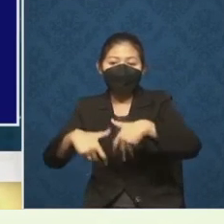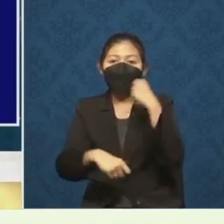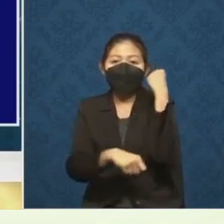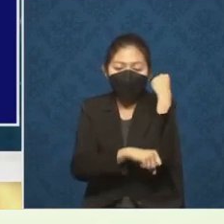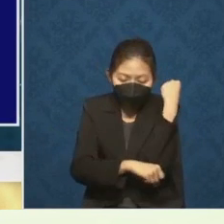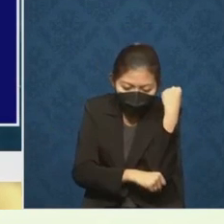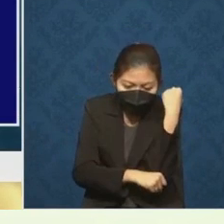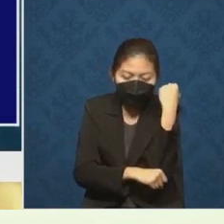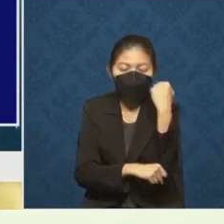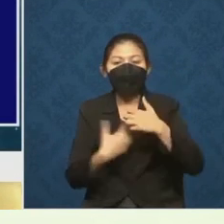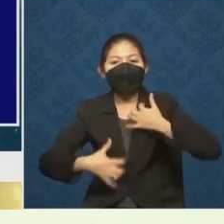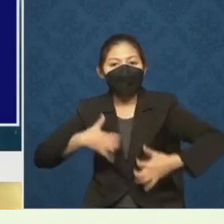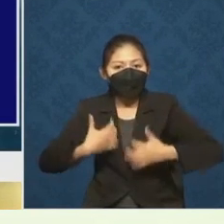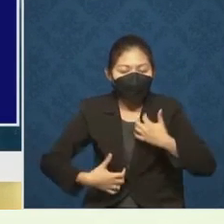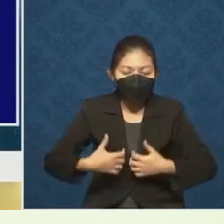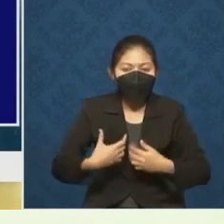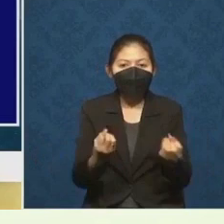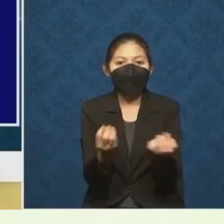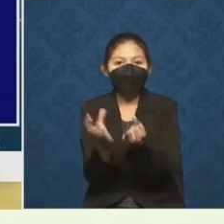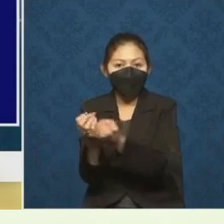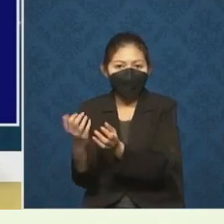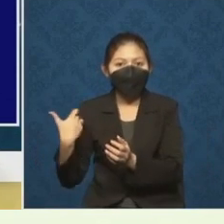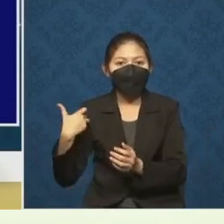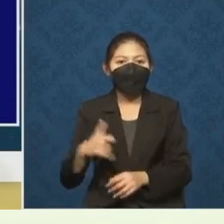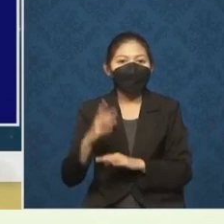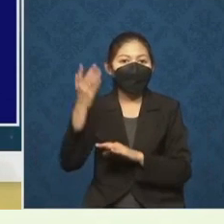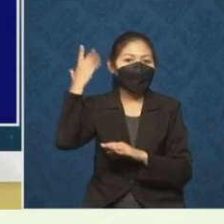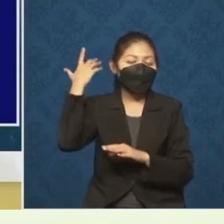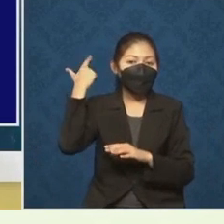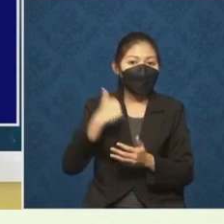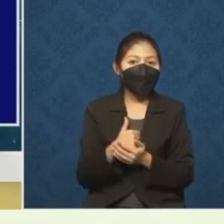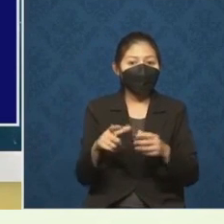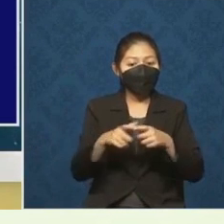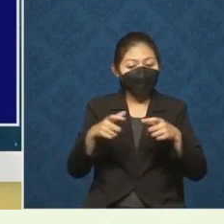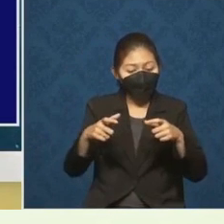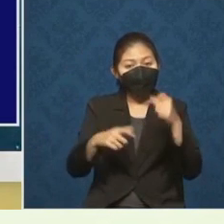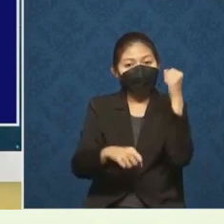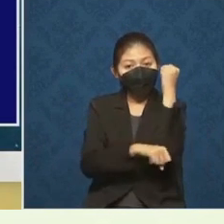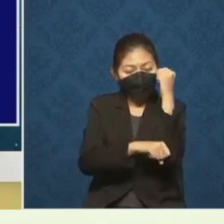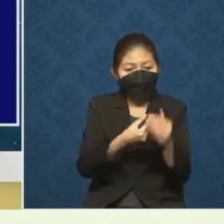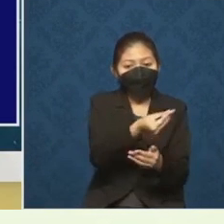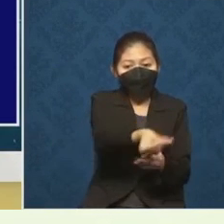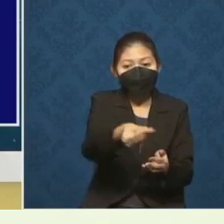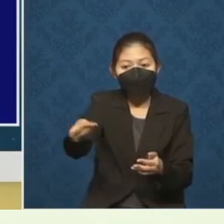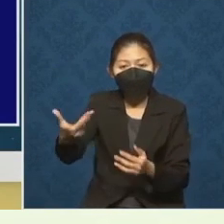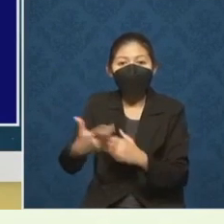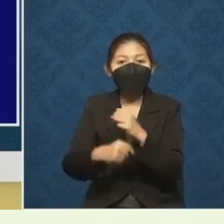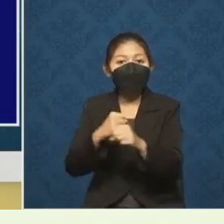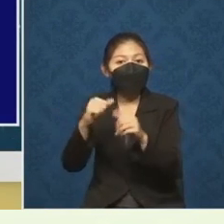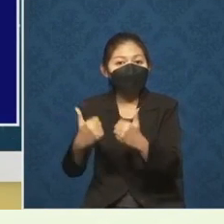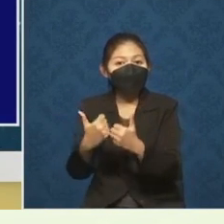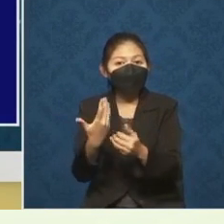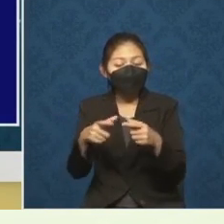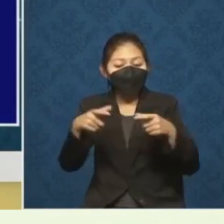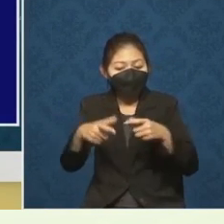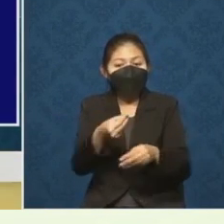แต่ก่อนก็ทำบัตรเบิดอะไรต่างๆไปแจกคนจนอะไรต่างๆปีนี้บอกจะทำบัตรเพิ่มขึ้น